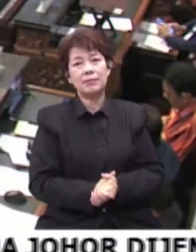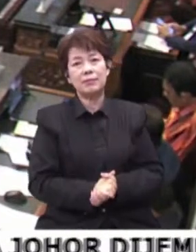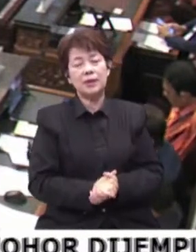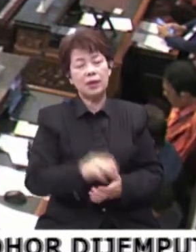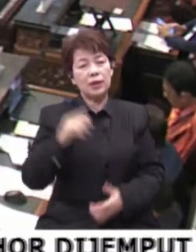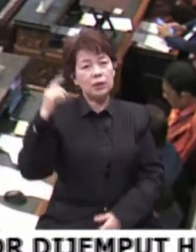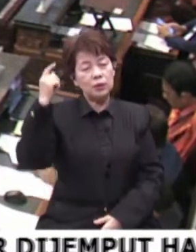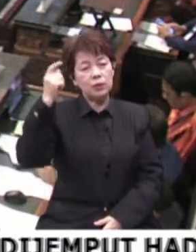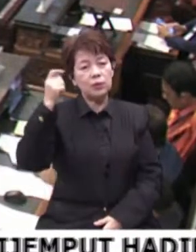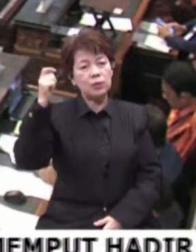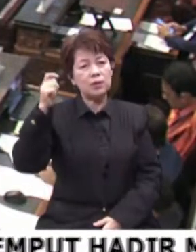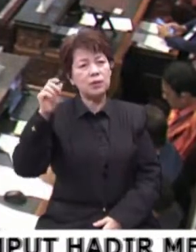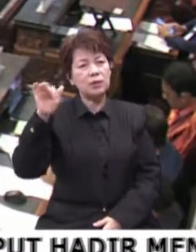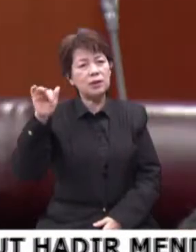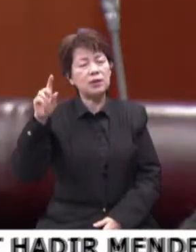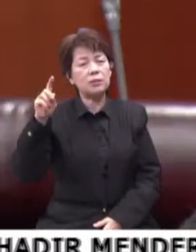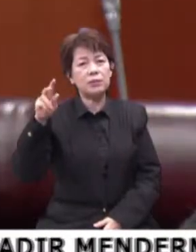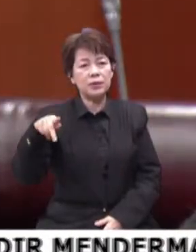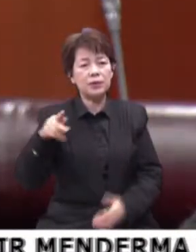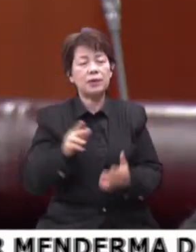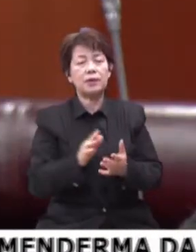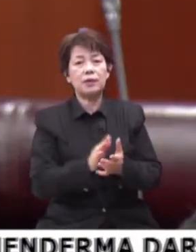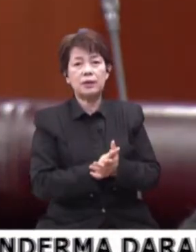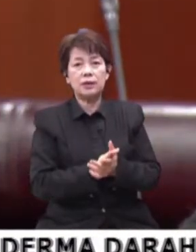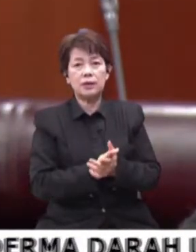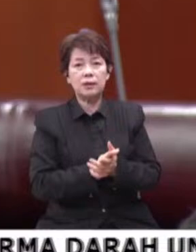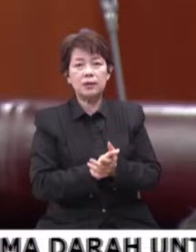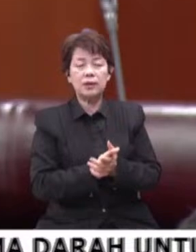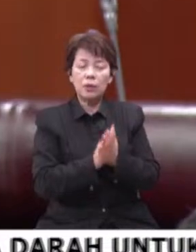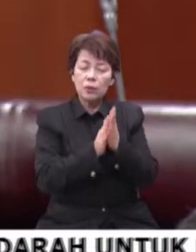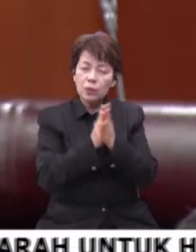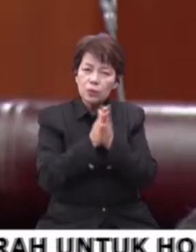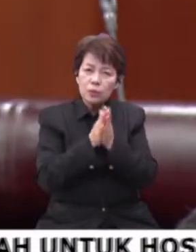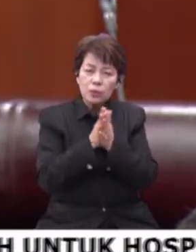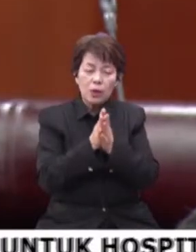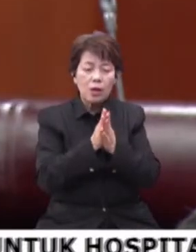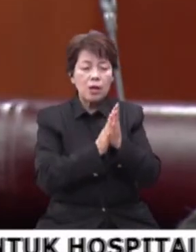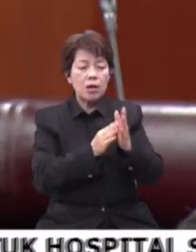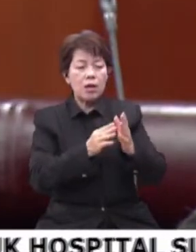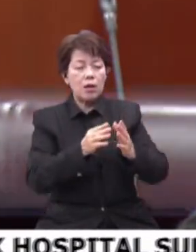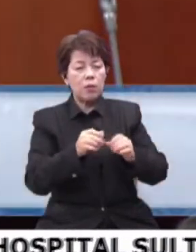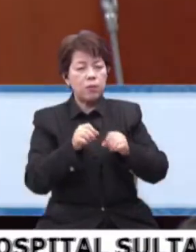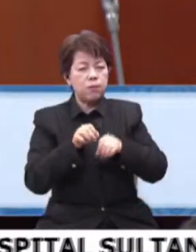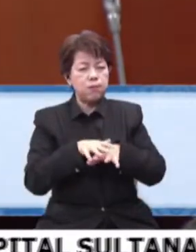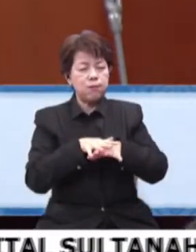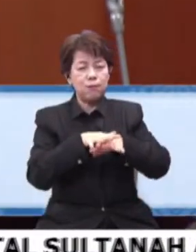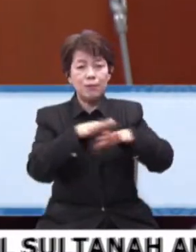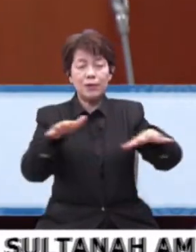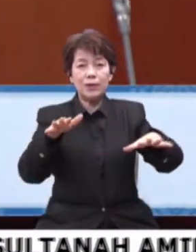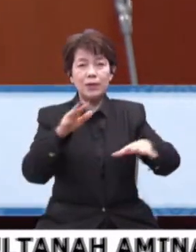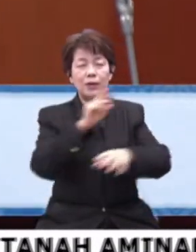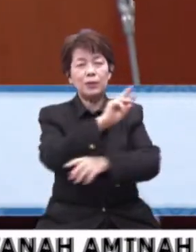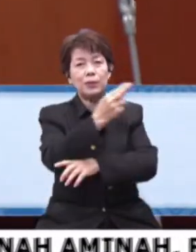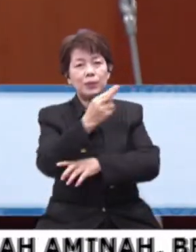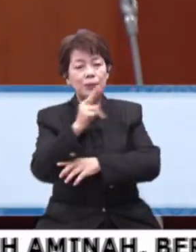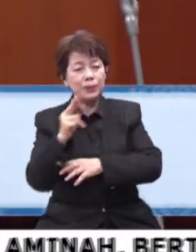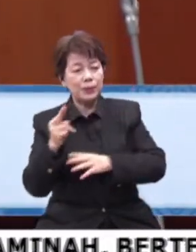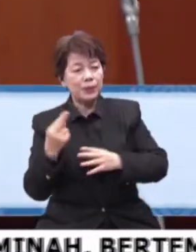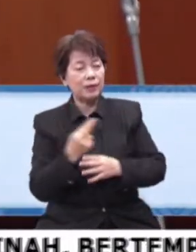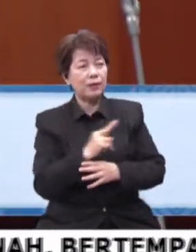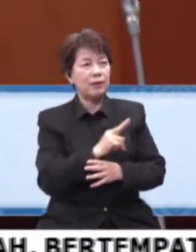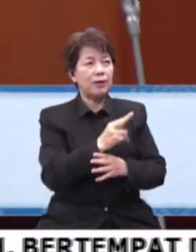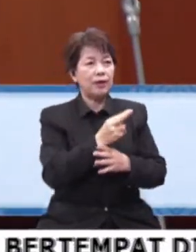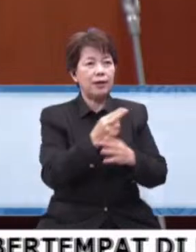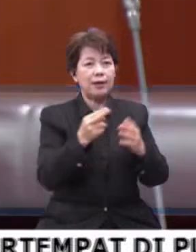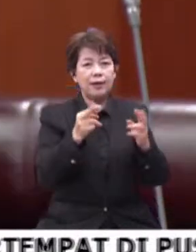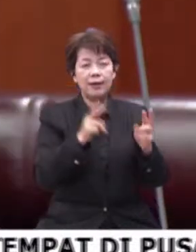Kementerian pengangkutan senantiasa komited dalam usaha memperluaskan liputan rangkaian dan menambah baik tahap